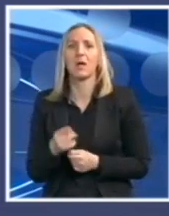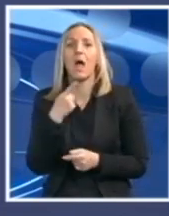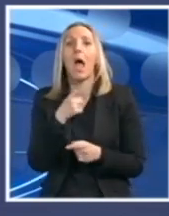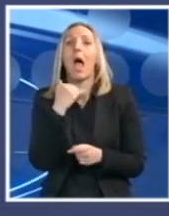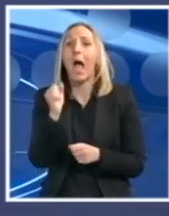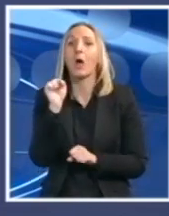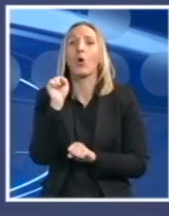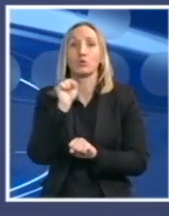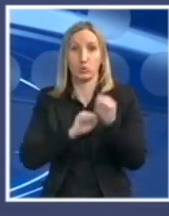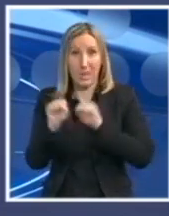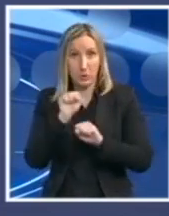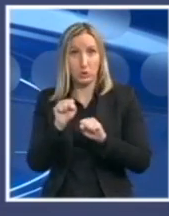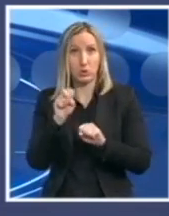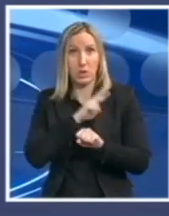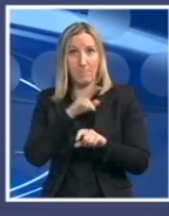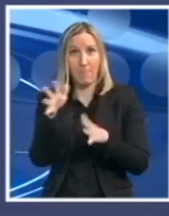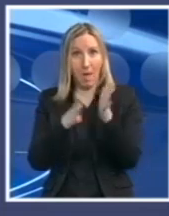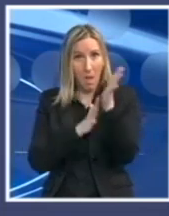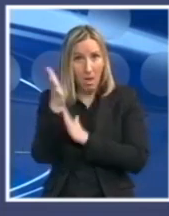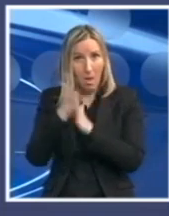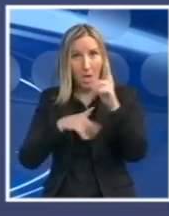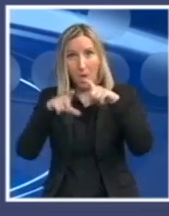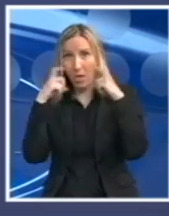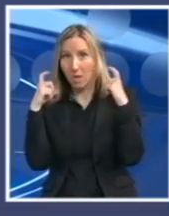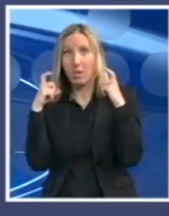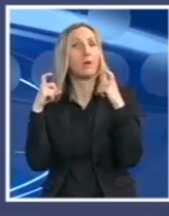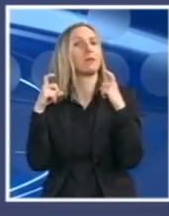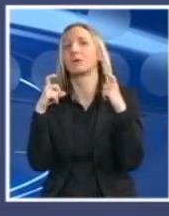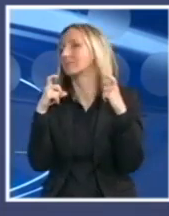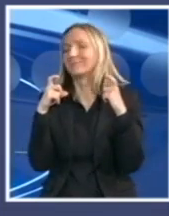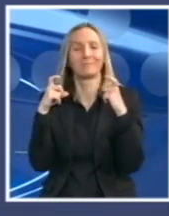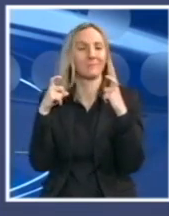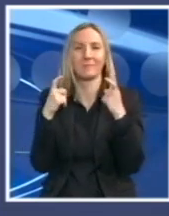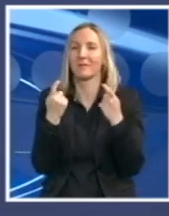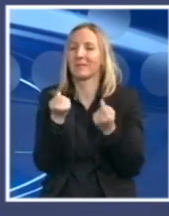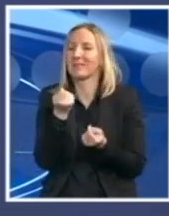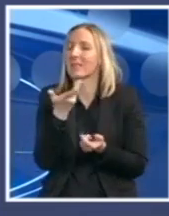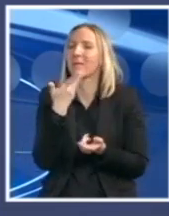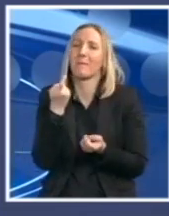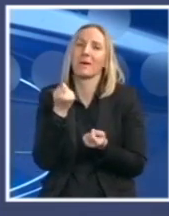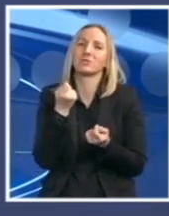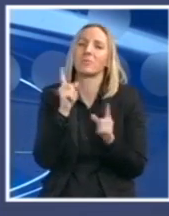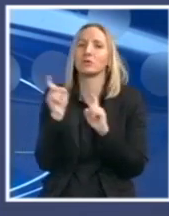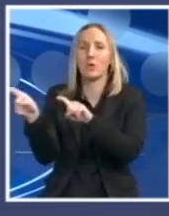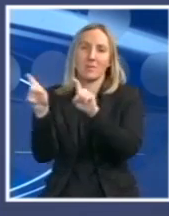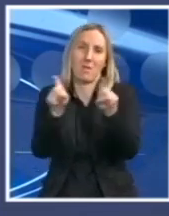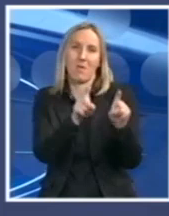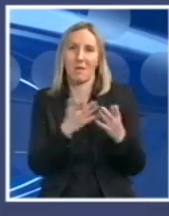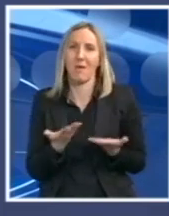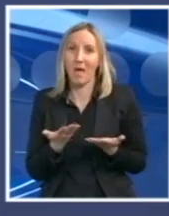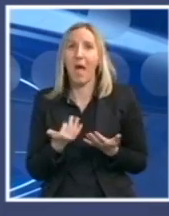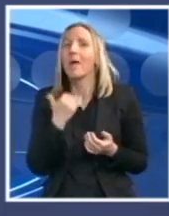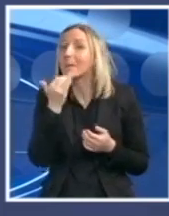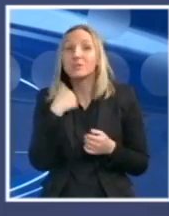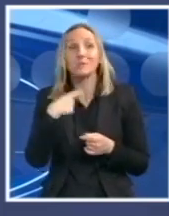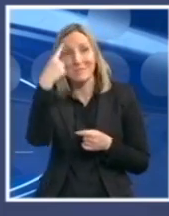sa opremom, teoretska je šansa da bi taj virus prenosili. Ali bez obzira na to, mi kad znamo da su